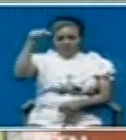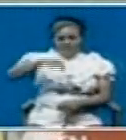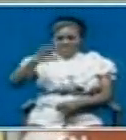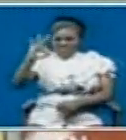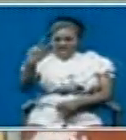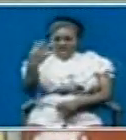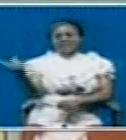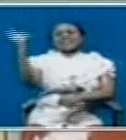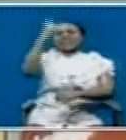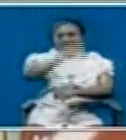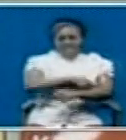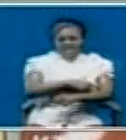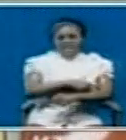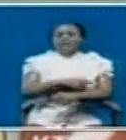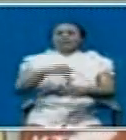ya tatu na bado